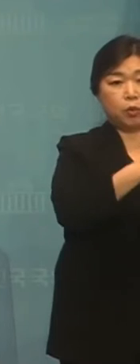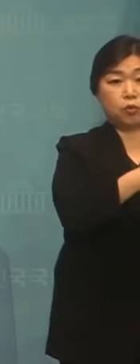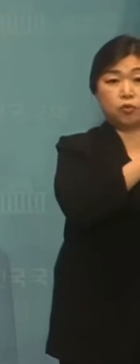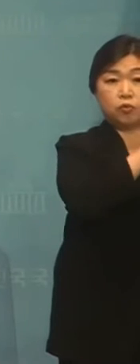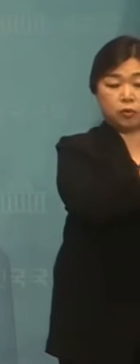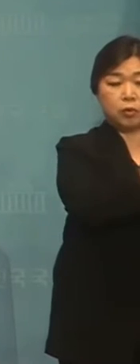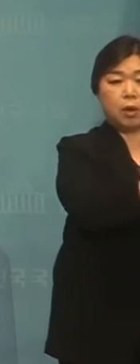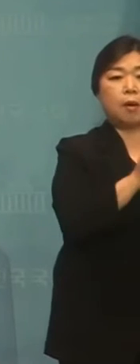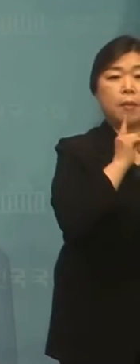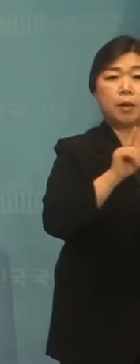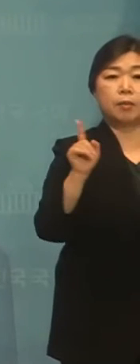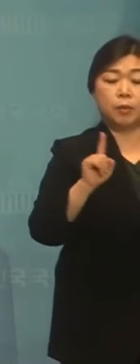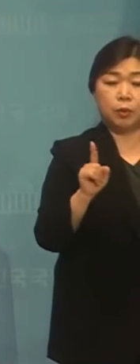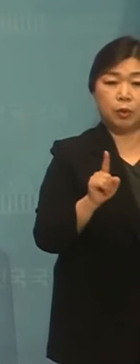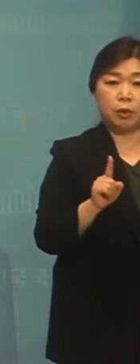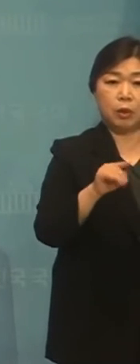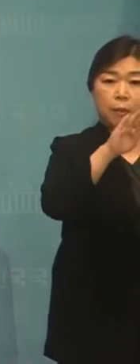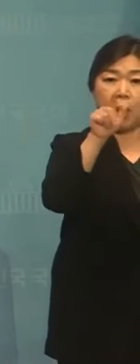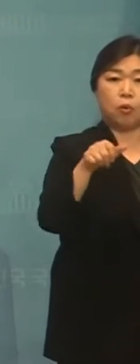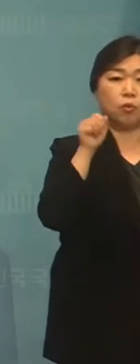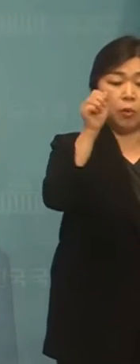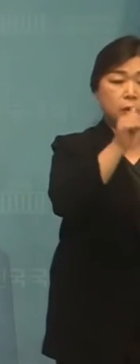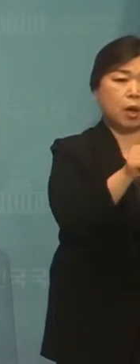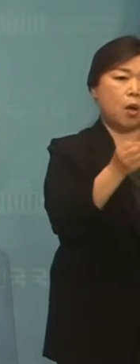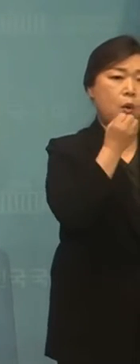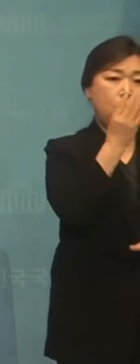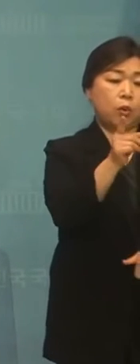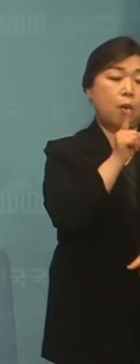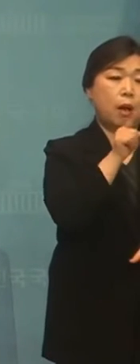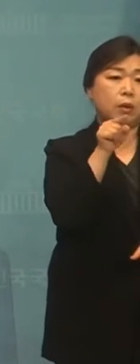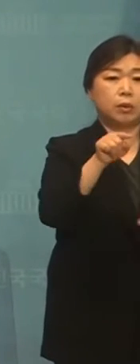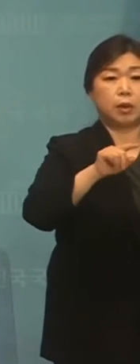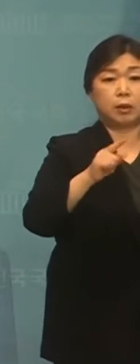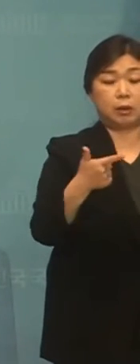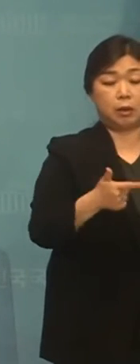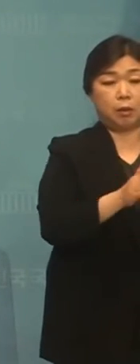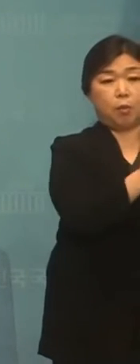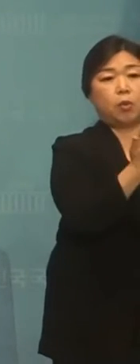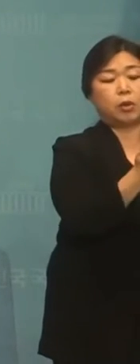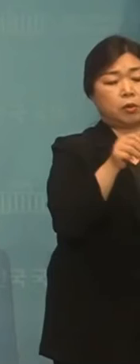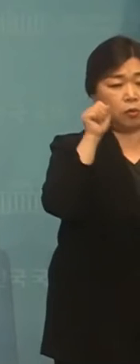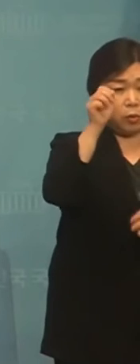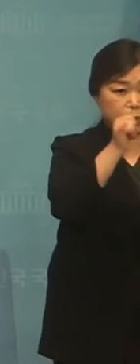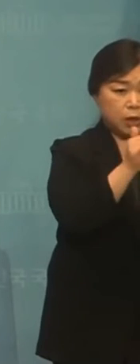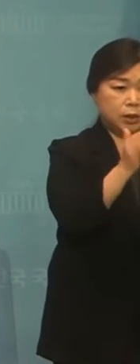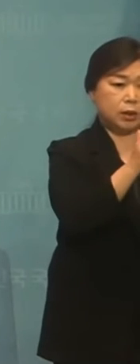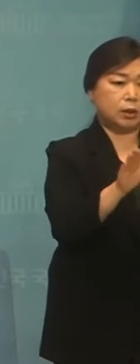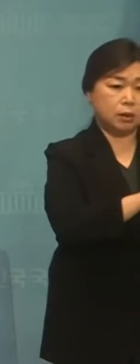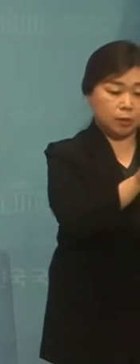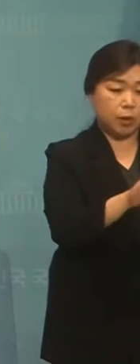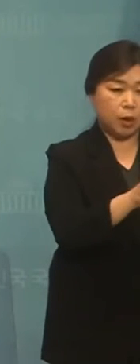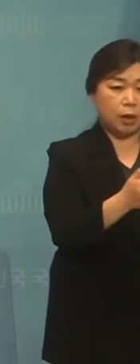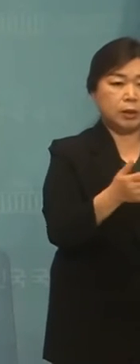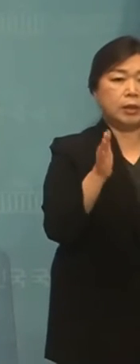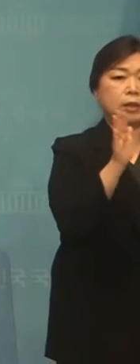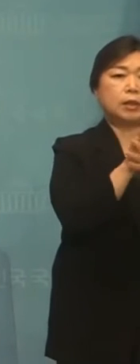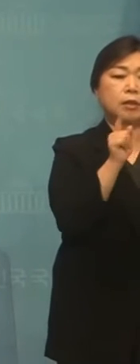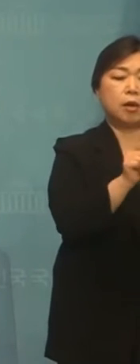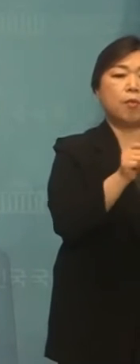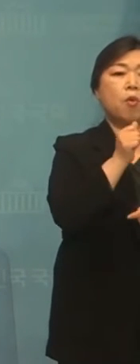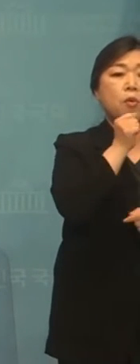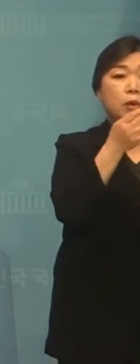통해서는요. 박형준 후보가 고소고발을 할 것이 아니라 당사자인 후보 일가가 직접 홍익대에